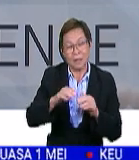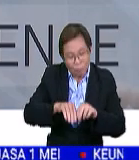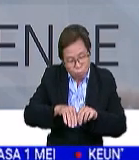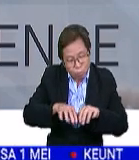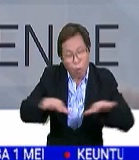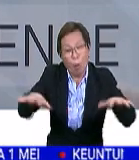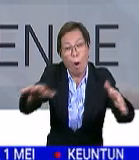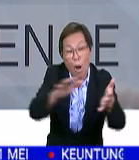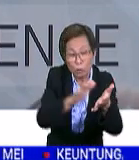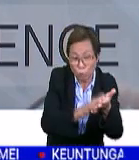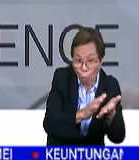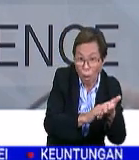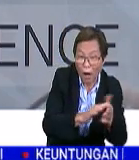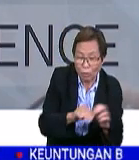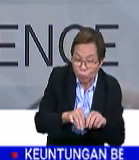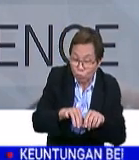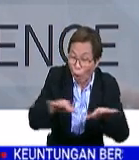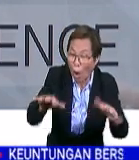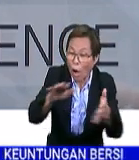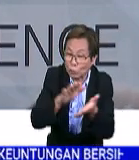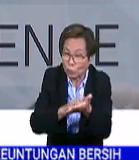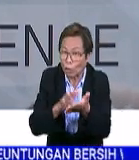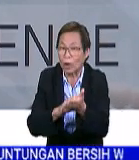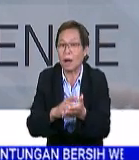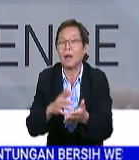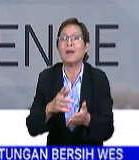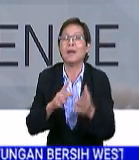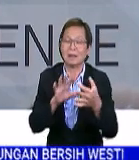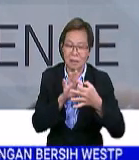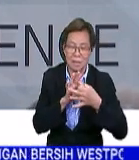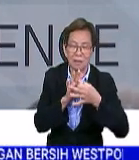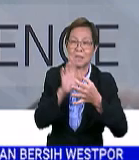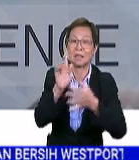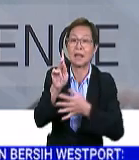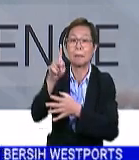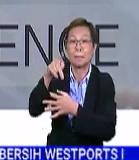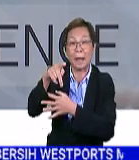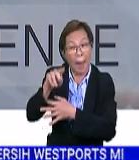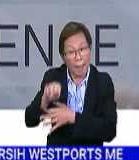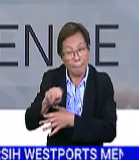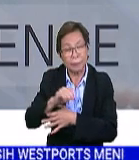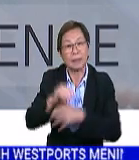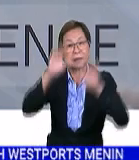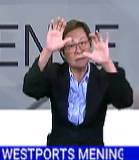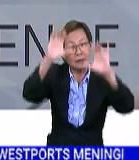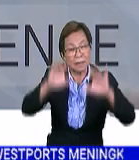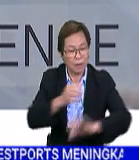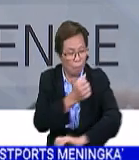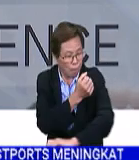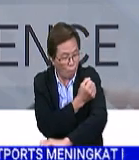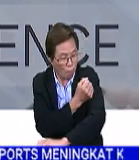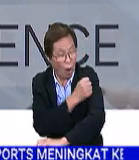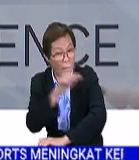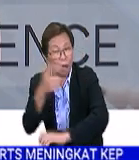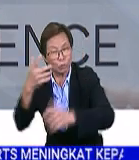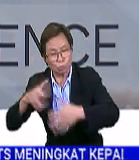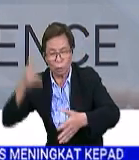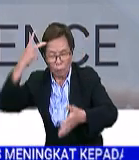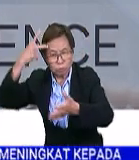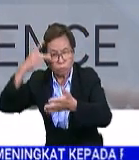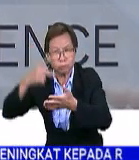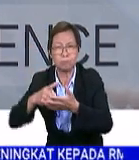diperluaskan ke sekolah dengan kerjasama Kementerian Pendidikan Malaysia. Dan kaedah pemberian lain yang telah dikenal